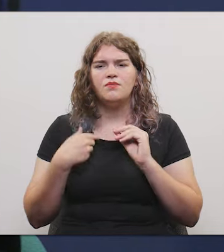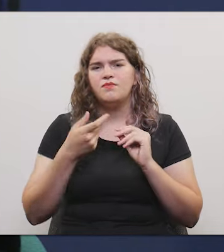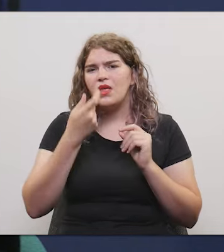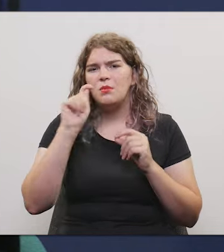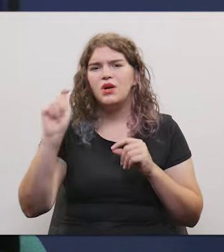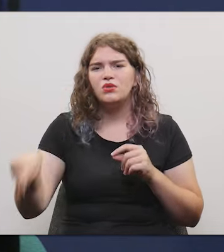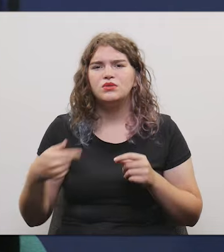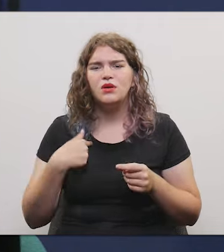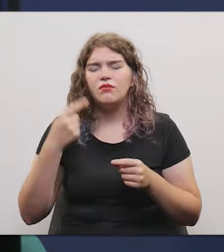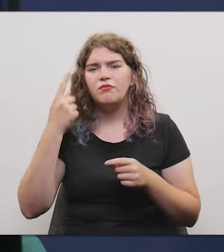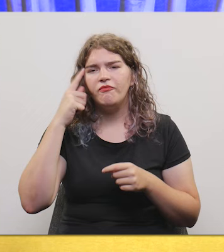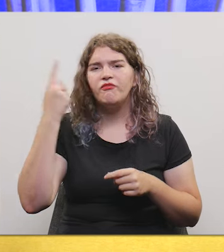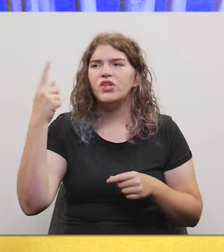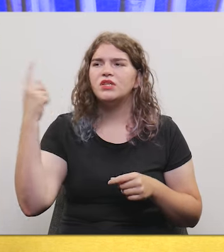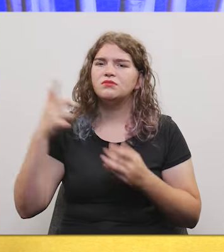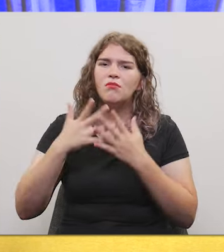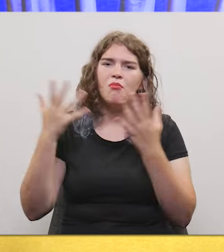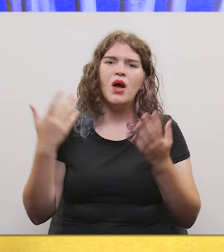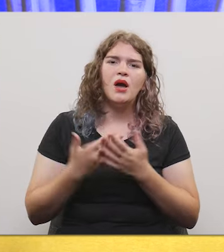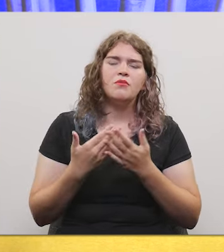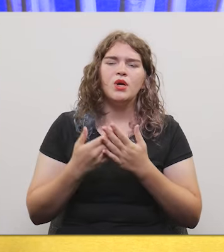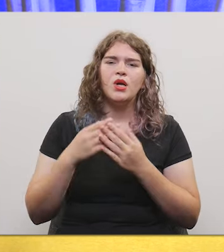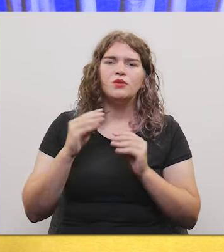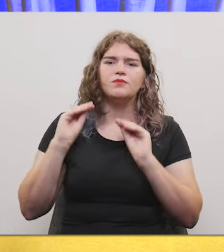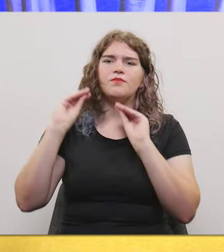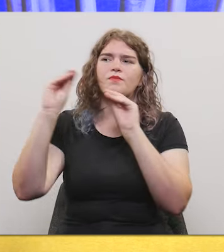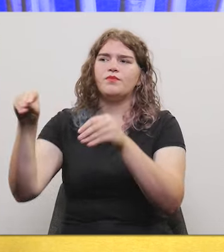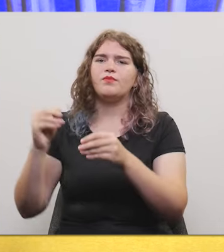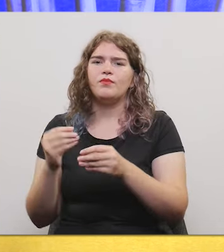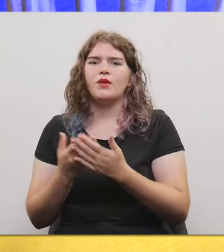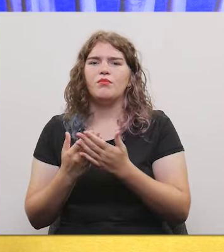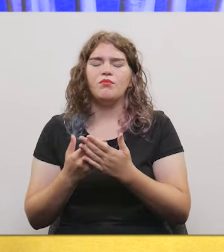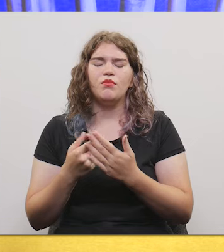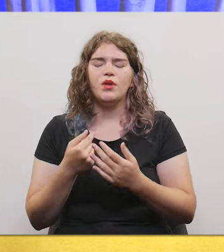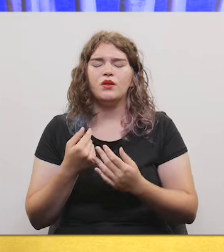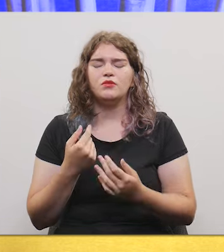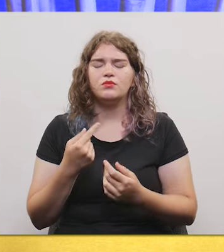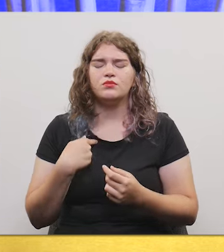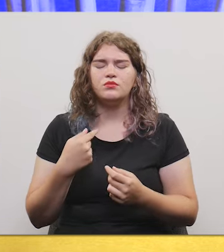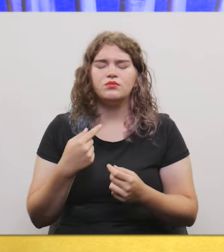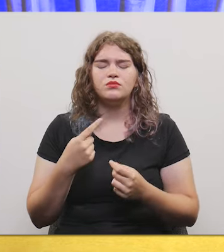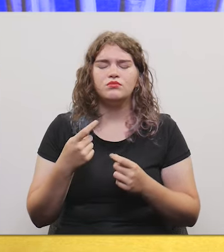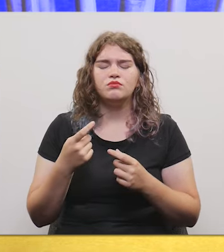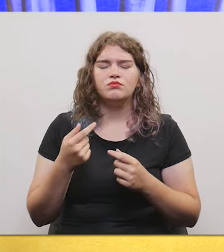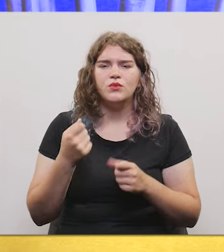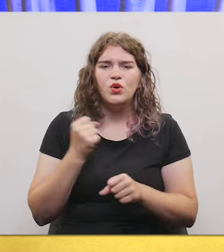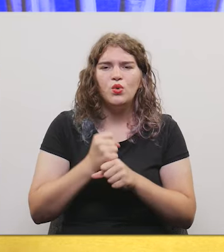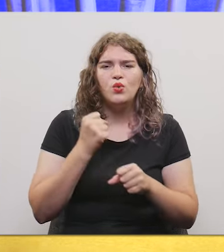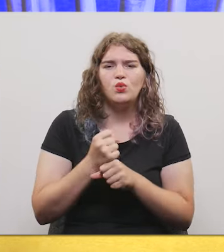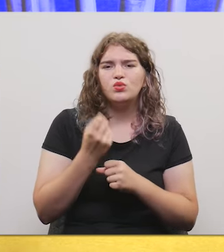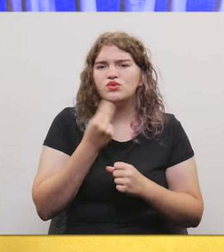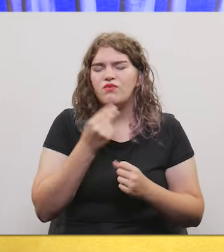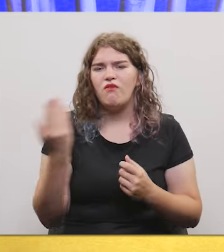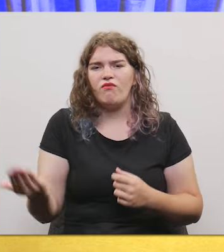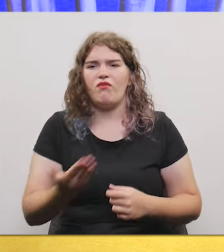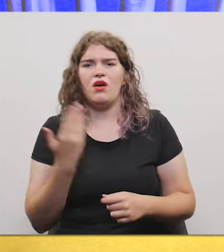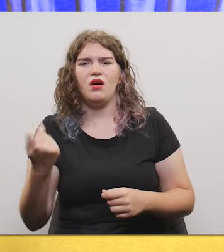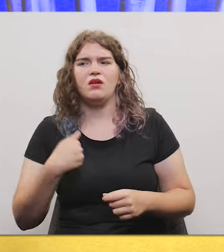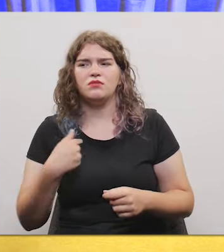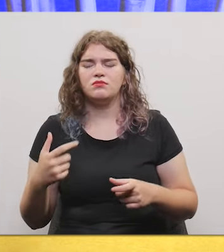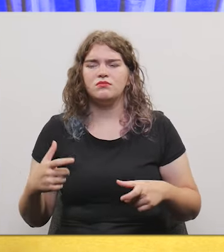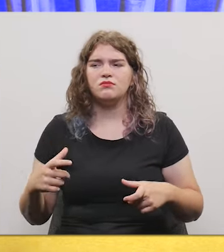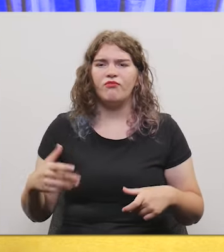visul meu măreț de a avea mare succes pe partea profesională, de a